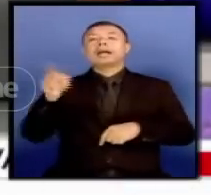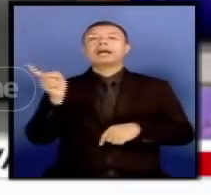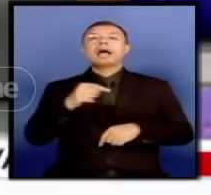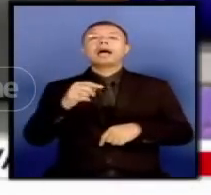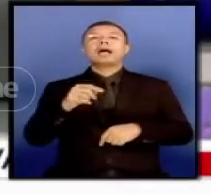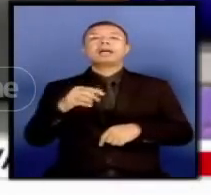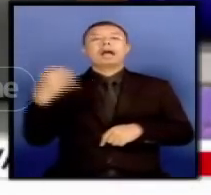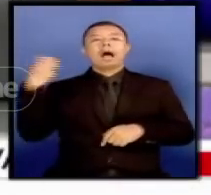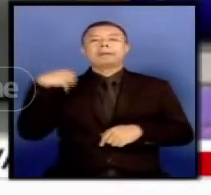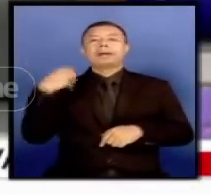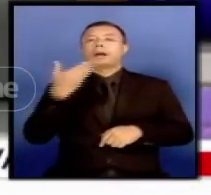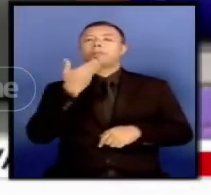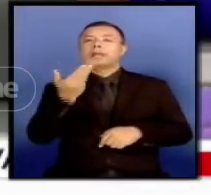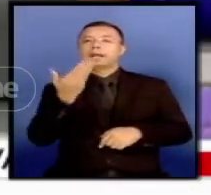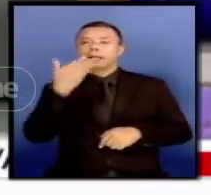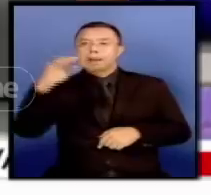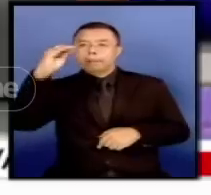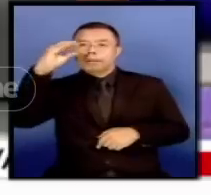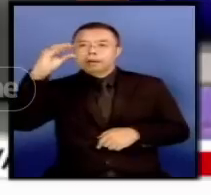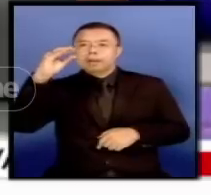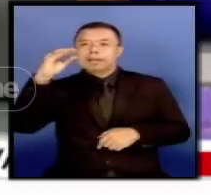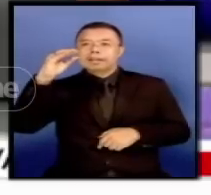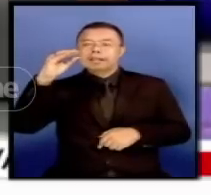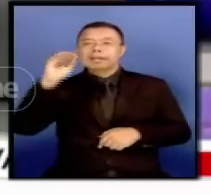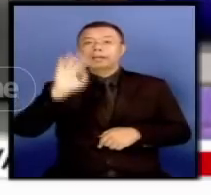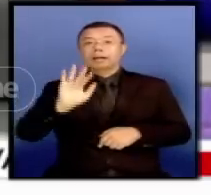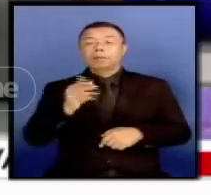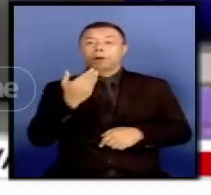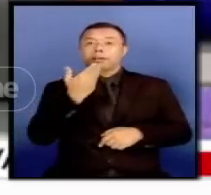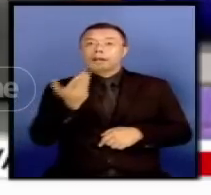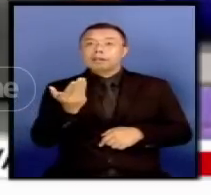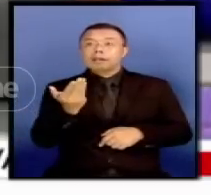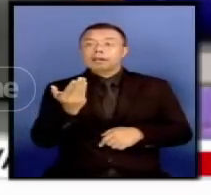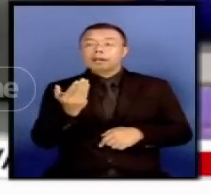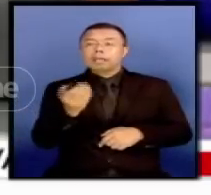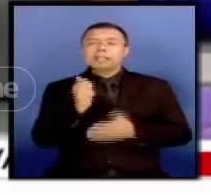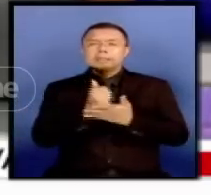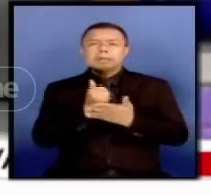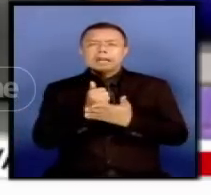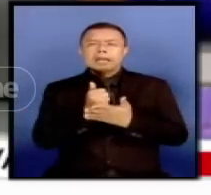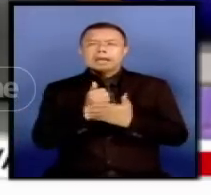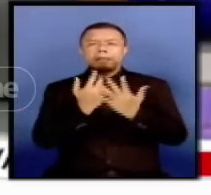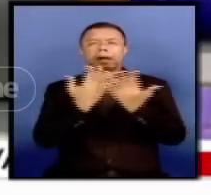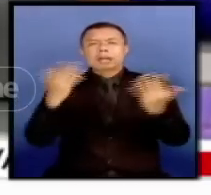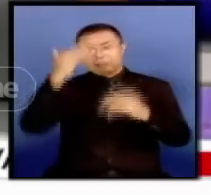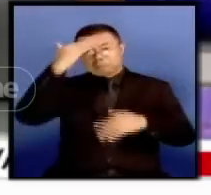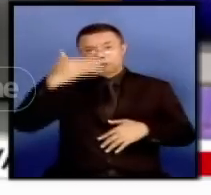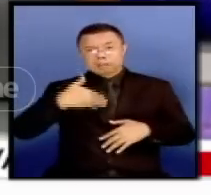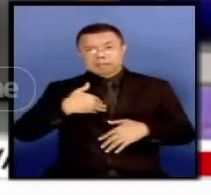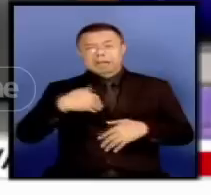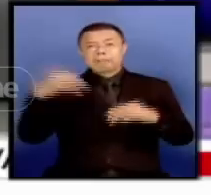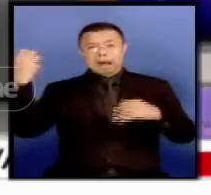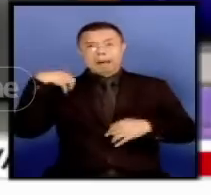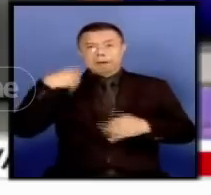Subekti dari Amerika Serikat. Selamat pagi waktu Jakarta. Yanri, boleh Anda jelaskan sebenarnya bagaimana cara umat Muslim di Amerika Serikat